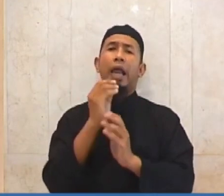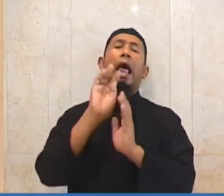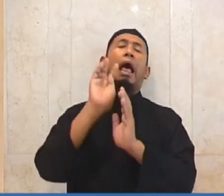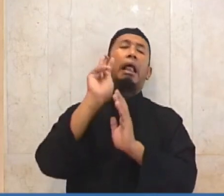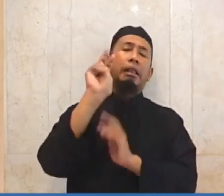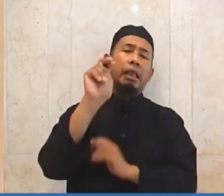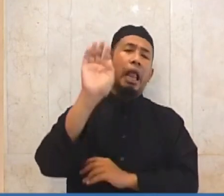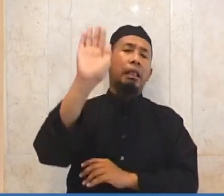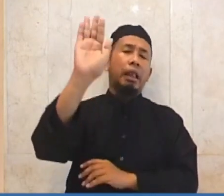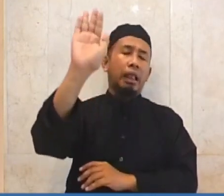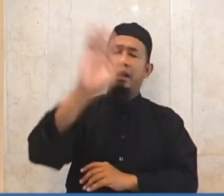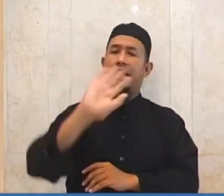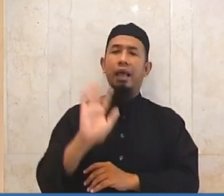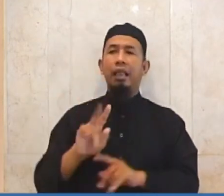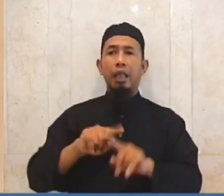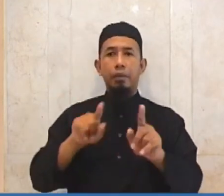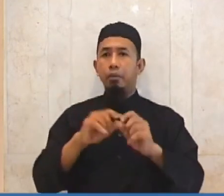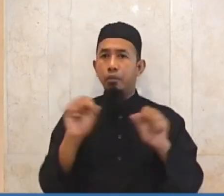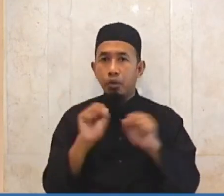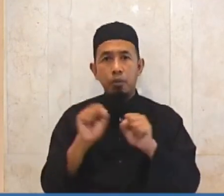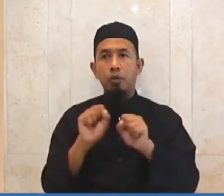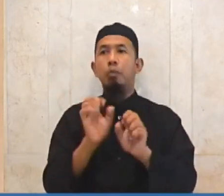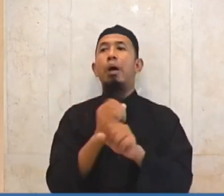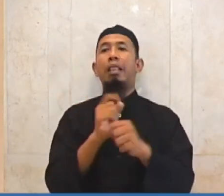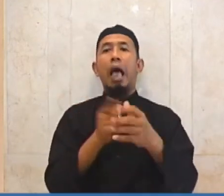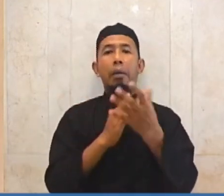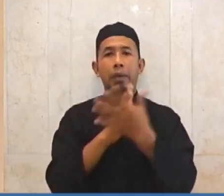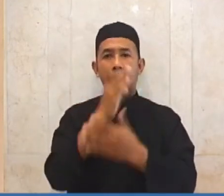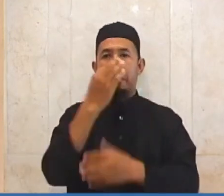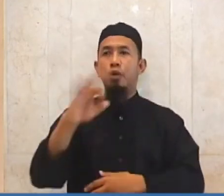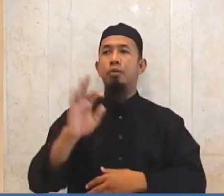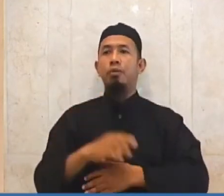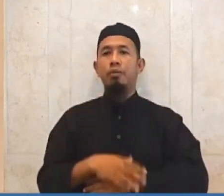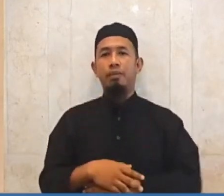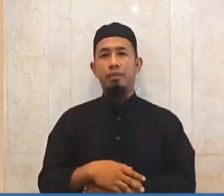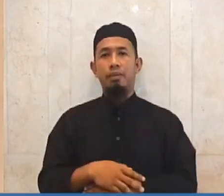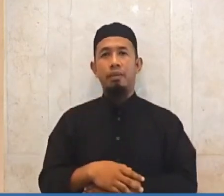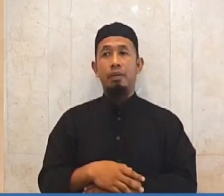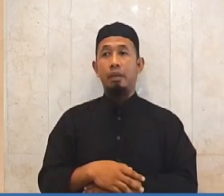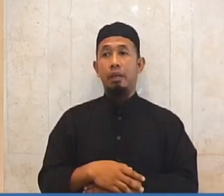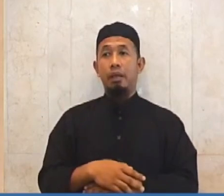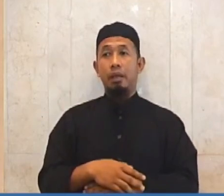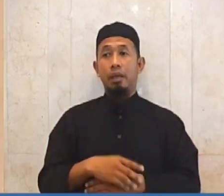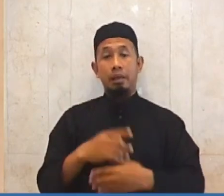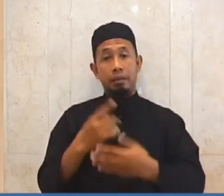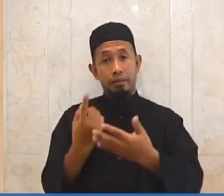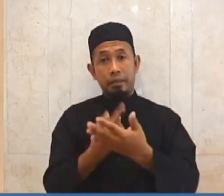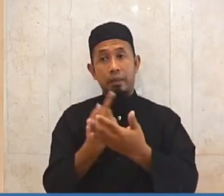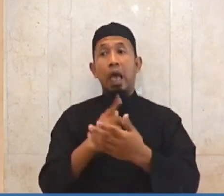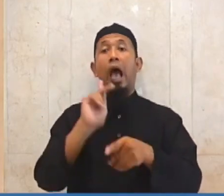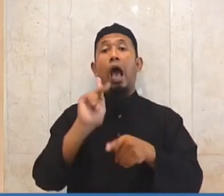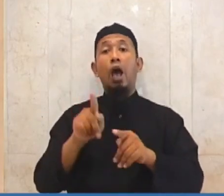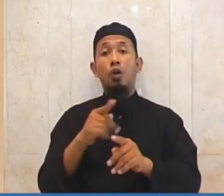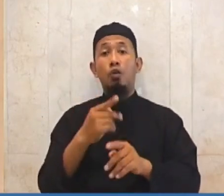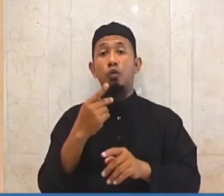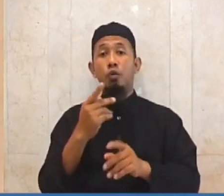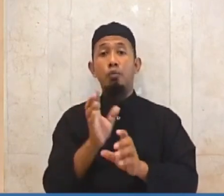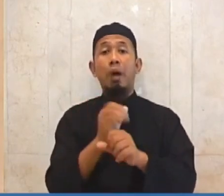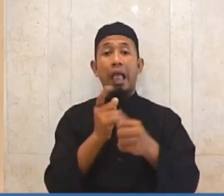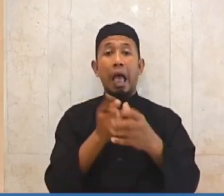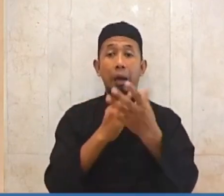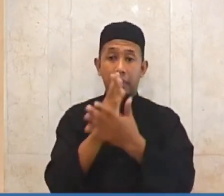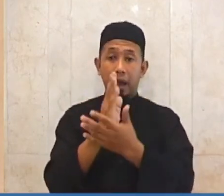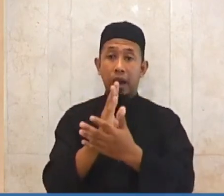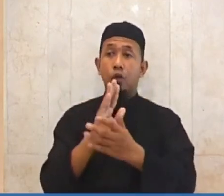faidza farta fansob waa rbika fard prinsip ayat bila Selesai mengerjakan sesuatu